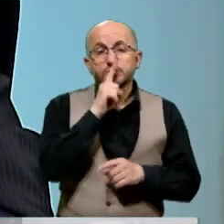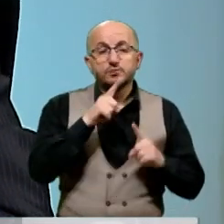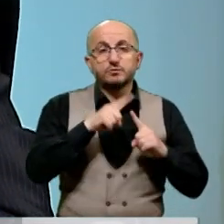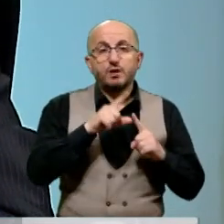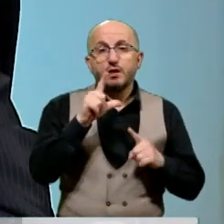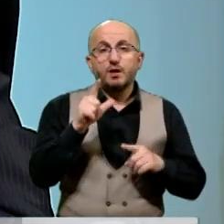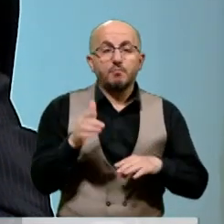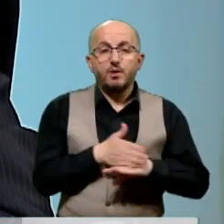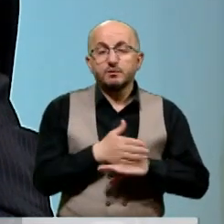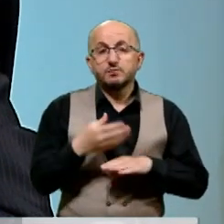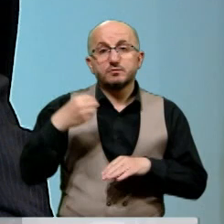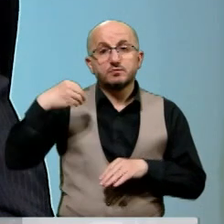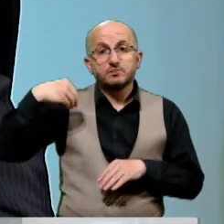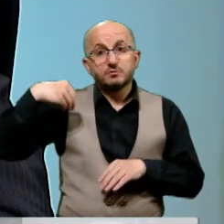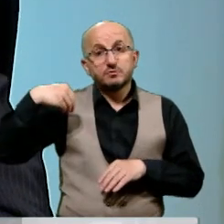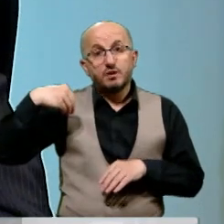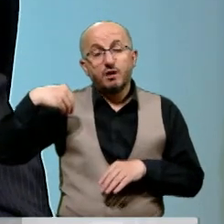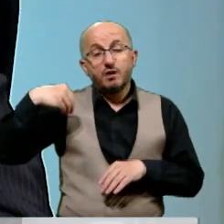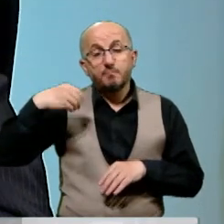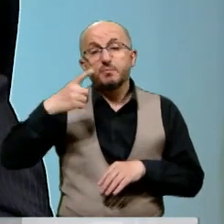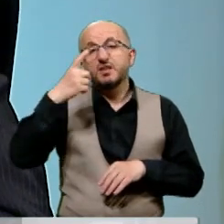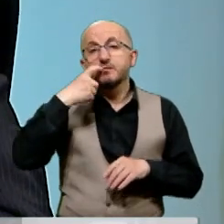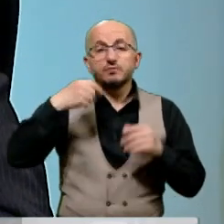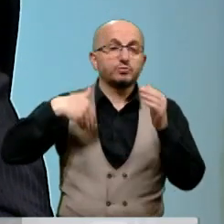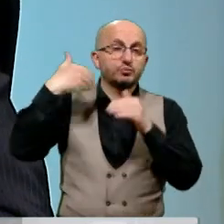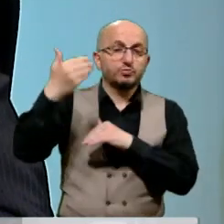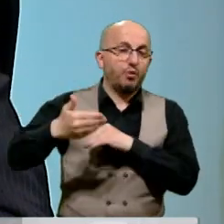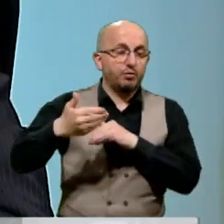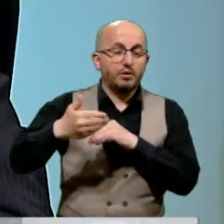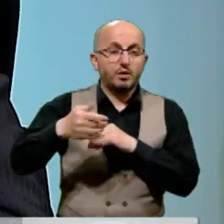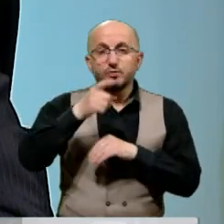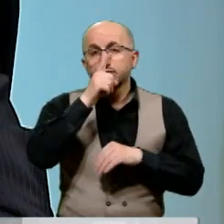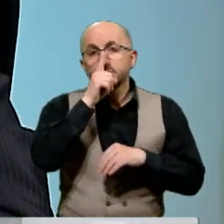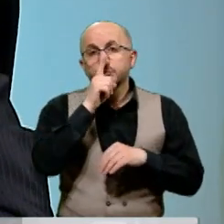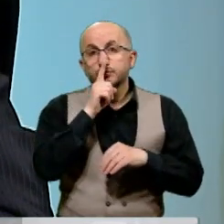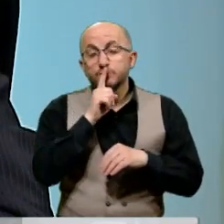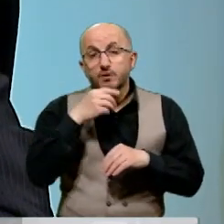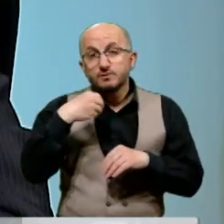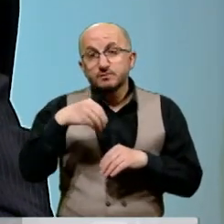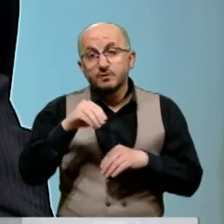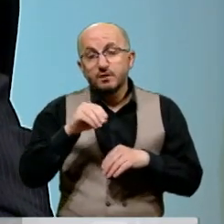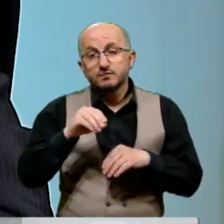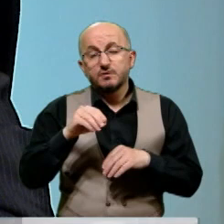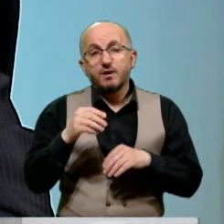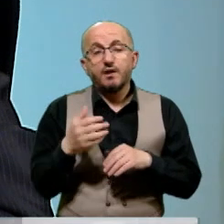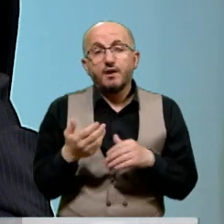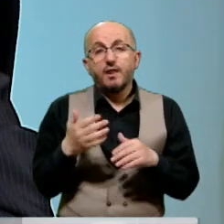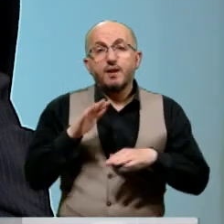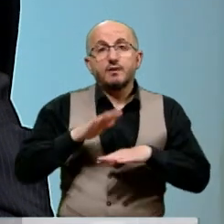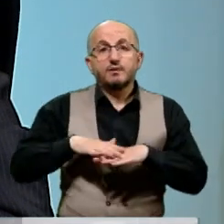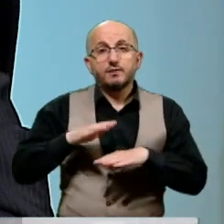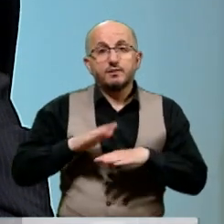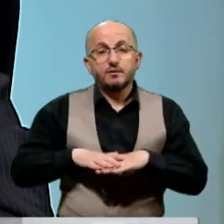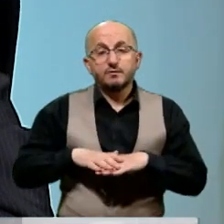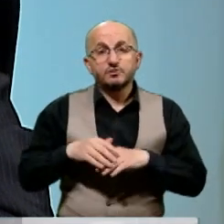bu malını sattığı takdirde Yani bir yıl sonra bunu 100 liraya hala sattığı takdirde Ve elindeki